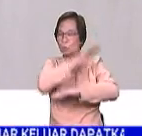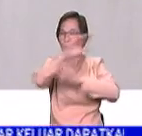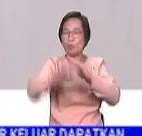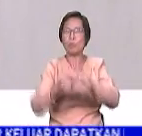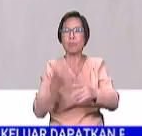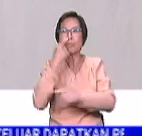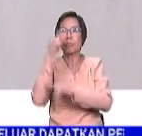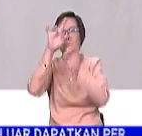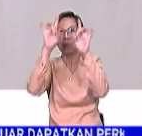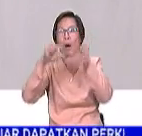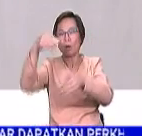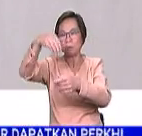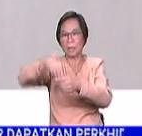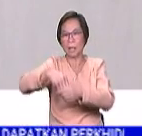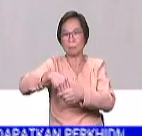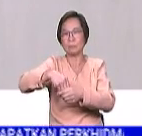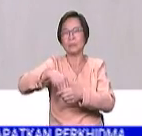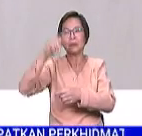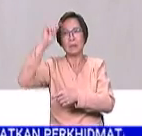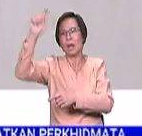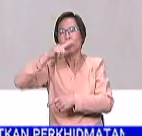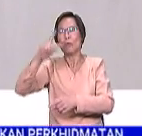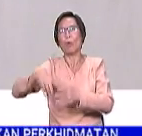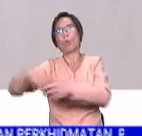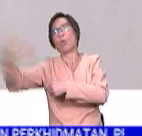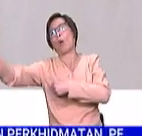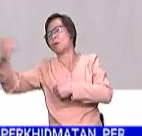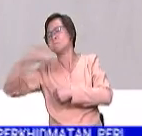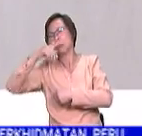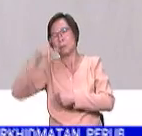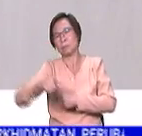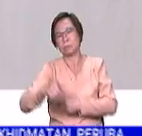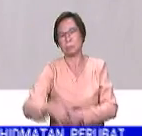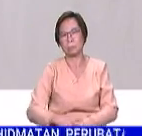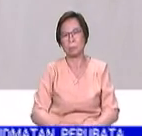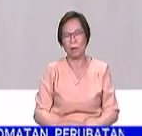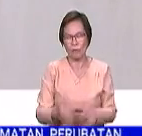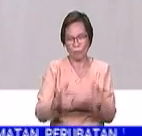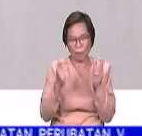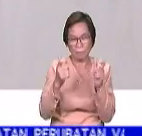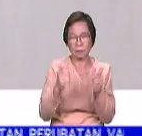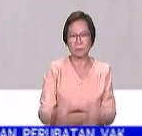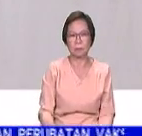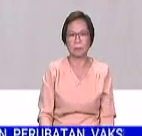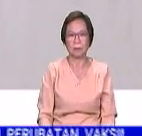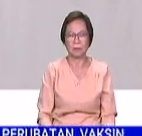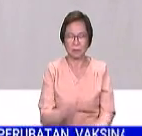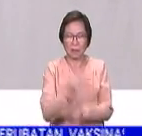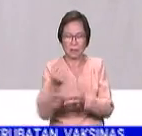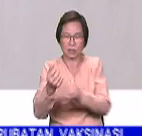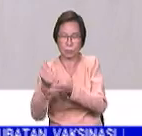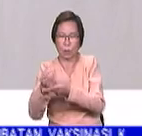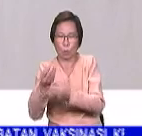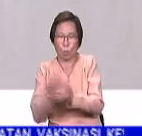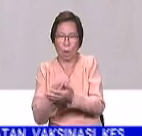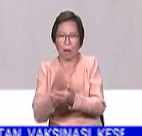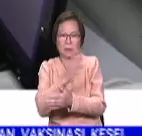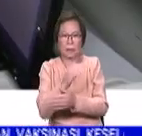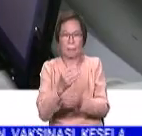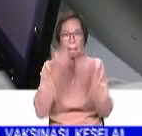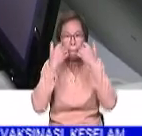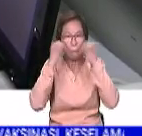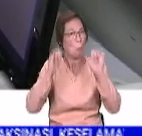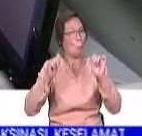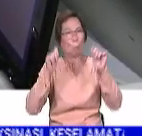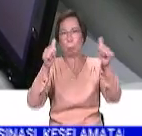itu tergantung so lebih cepat lebih jimat hadir lebih